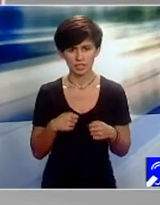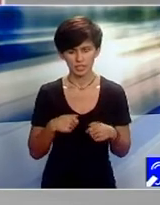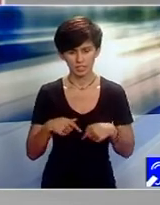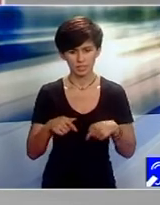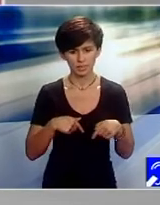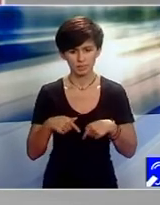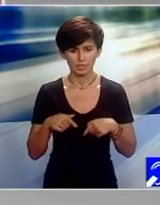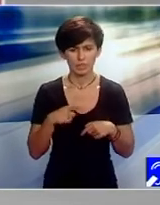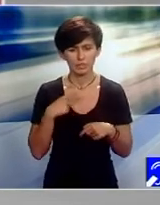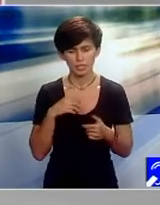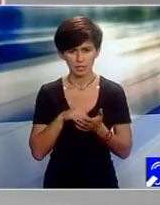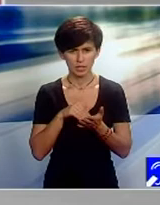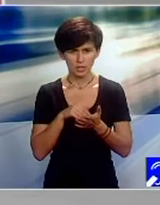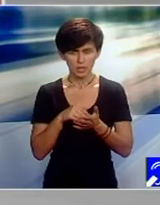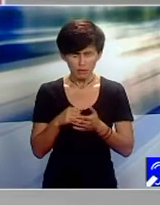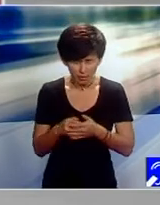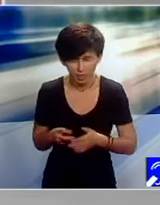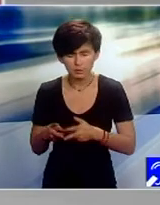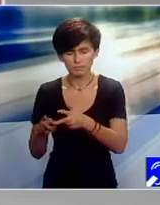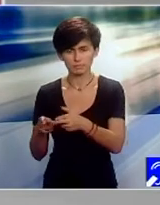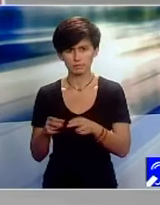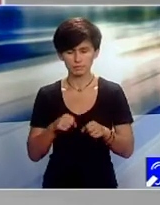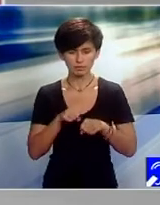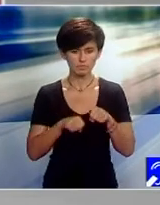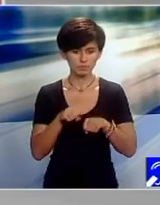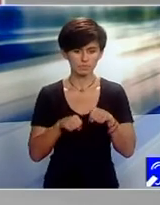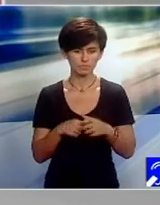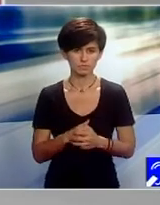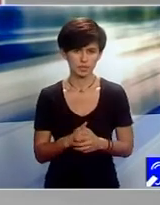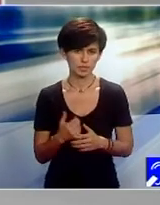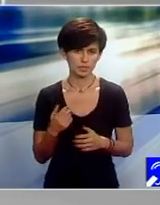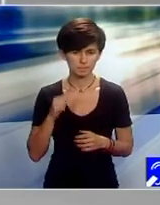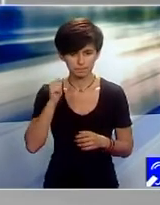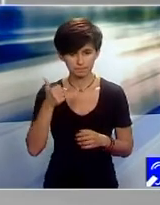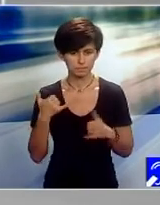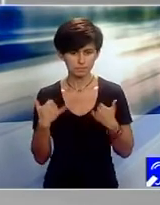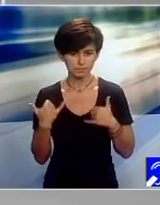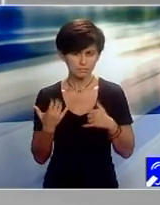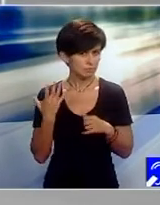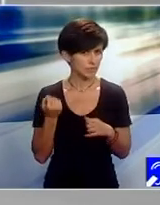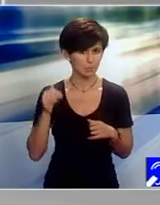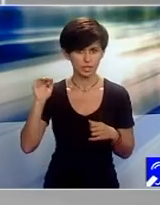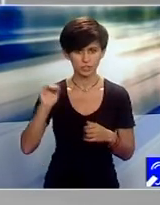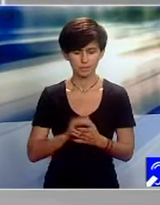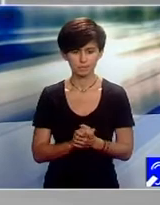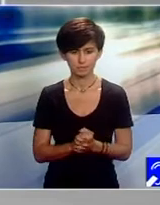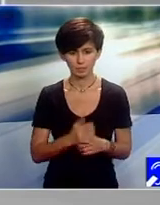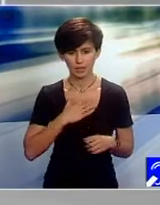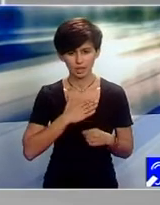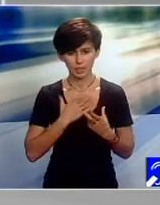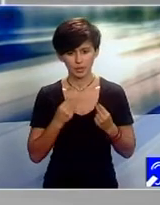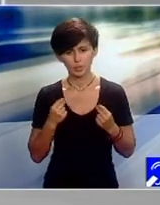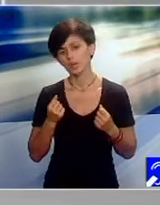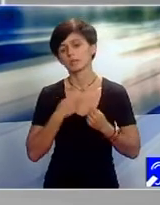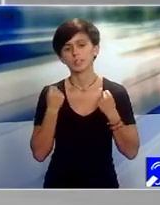că e nevoie de piste de bicicletă și așa mai departe. Ce se întâmplă mâine? Avem, ca de obicei, mai multe acțiuni cu care